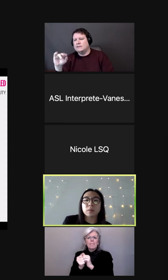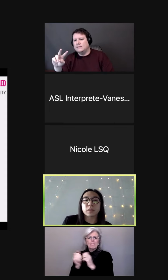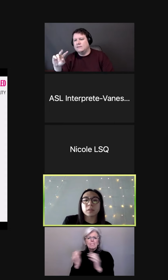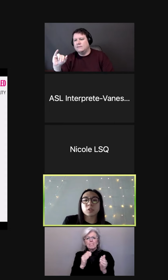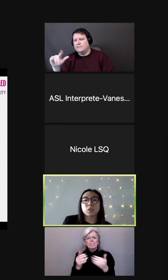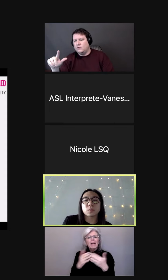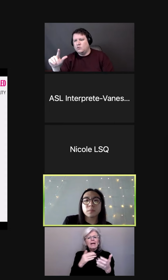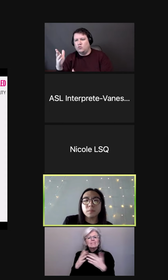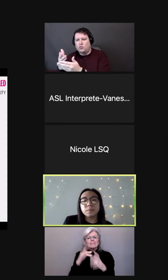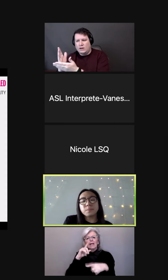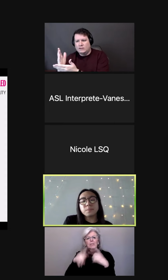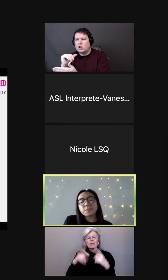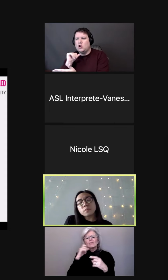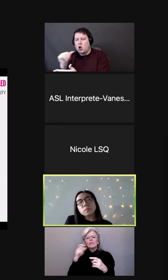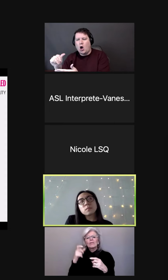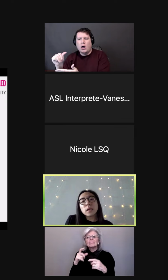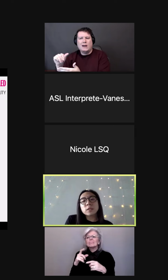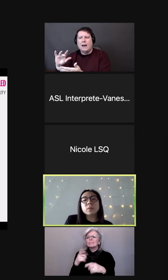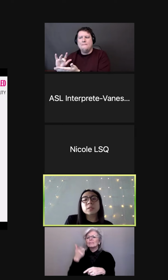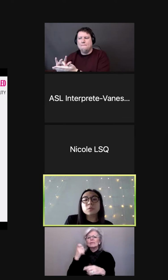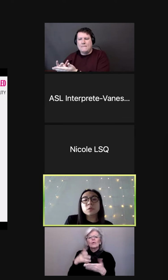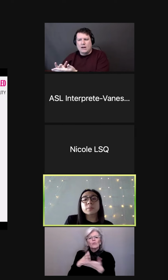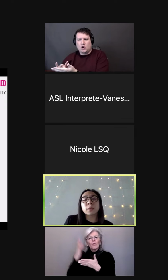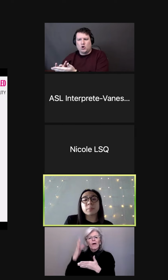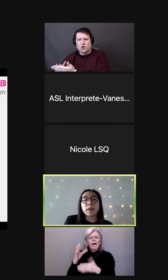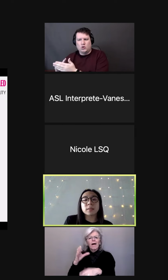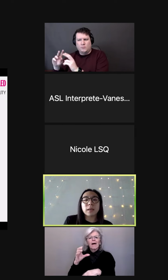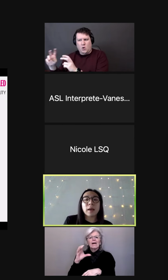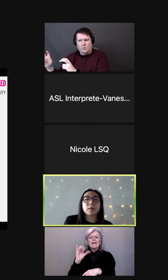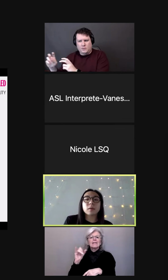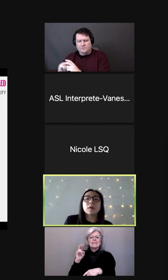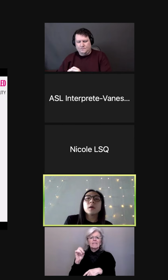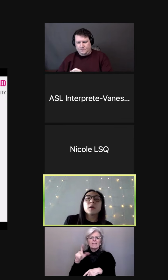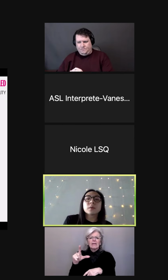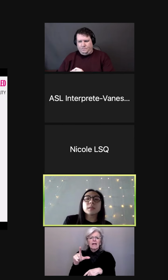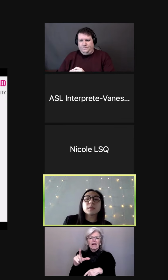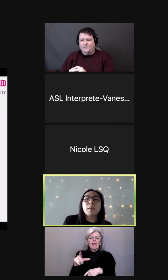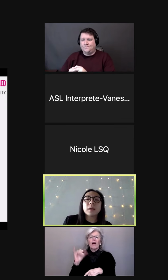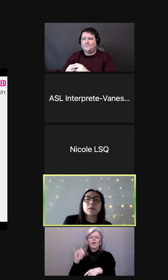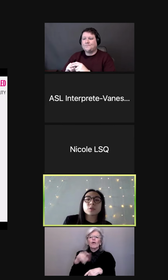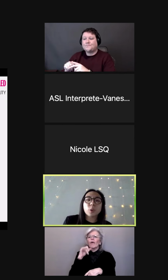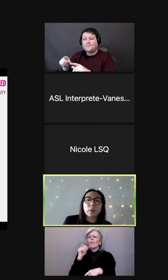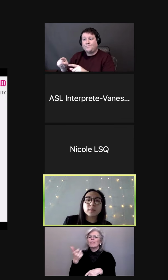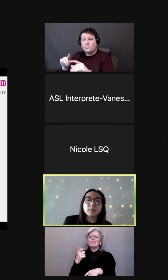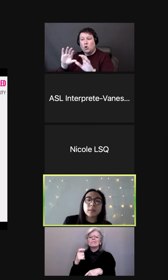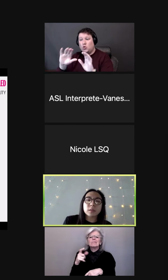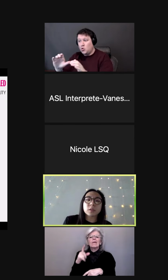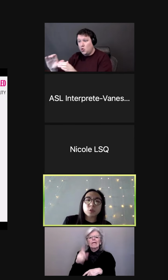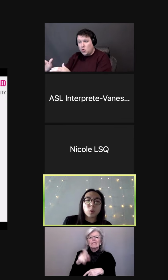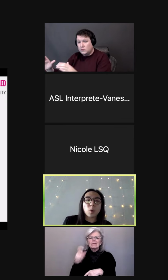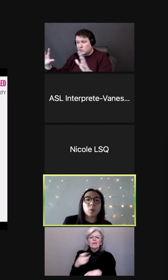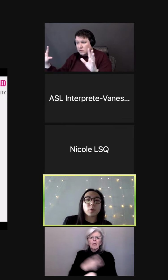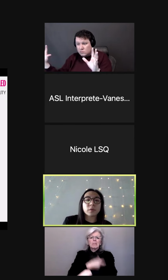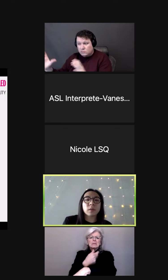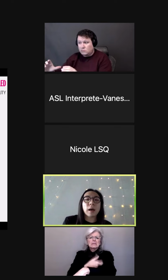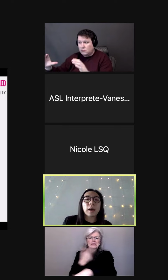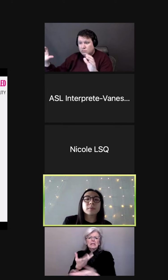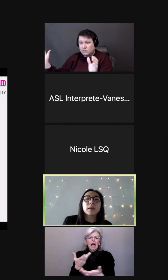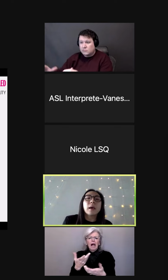une question de droits civils et d'égalité plutôt qu'une question médicale ou caritative. Ces